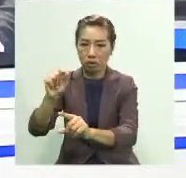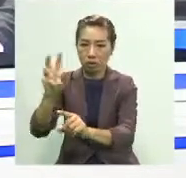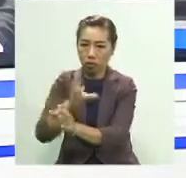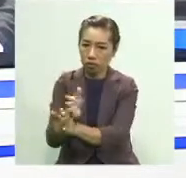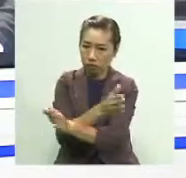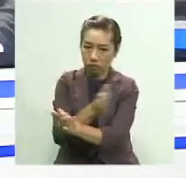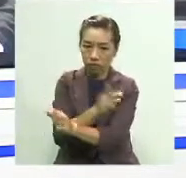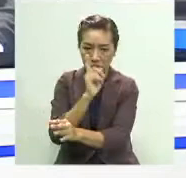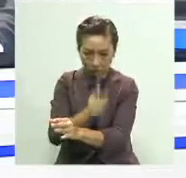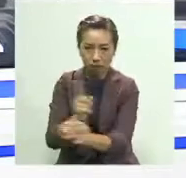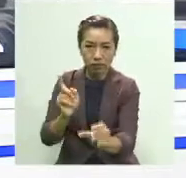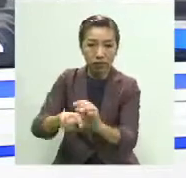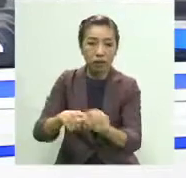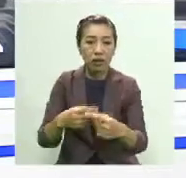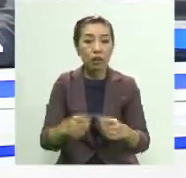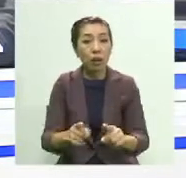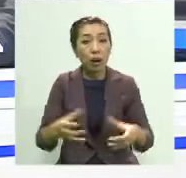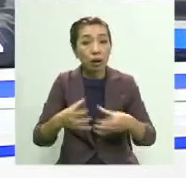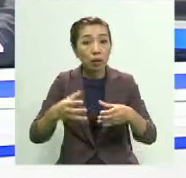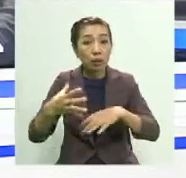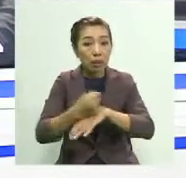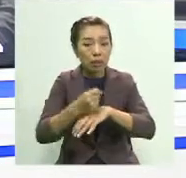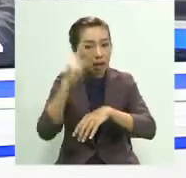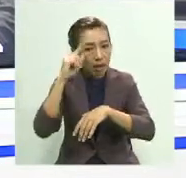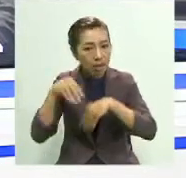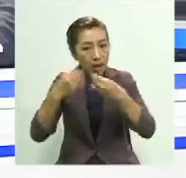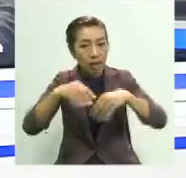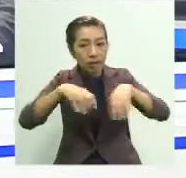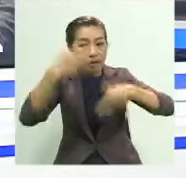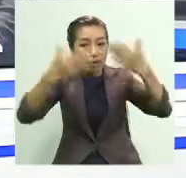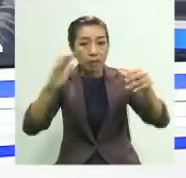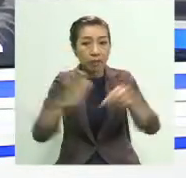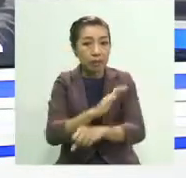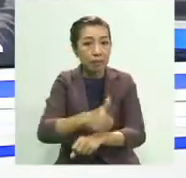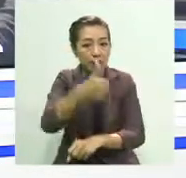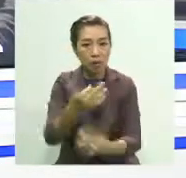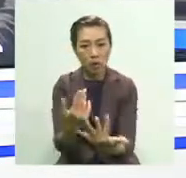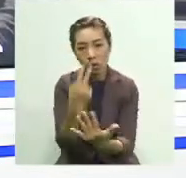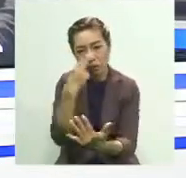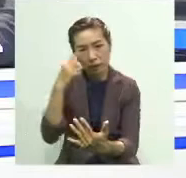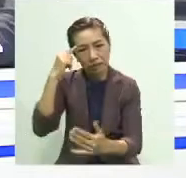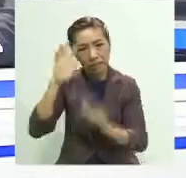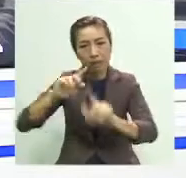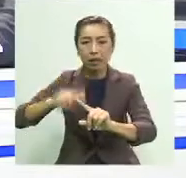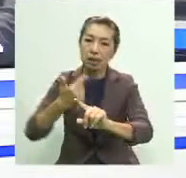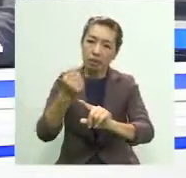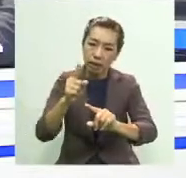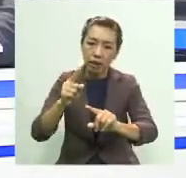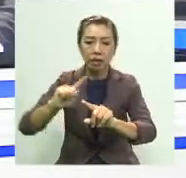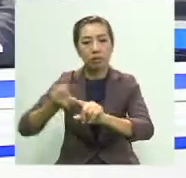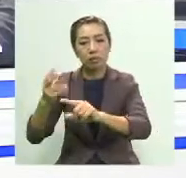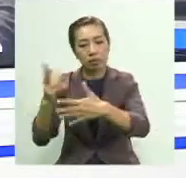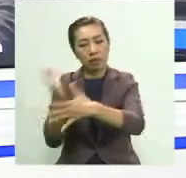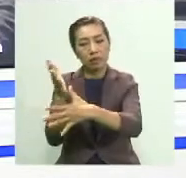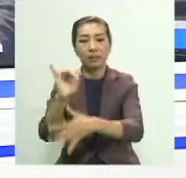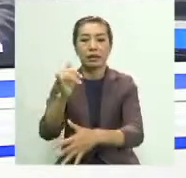ล็อกการเมืองนะครับนายกรัฐมนตรีให้ความคืบหน้าว่าจะพิจารณาถึงความเหมาะสมนะครับว่าจะเป็นช่วงเดือนพฤศจิกายนหรือว่าต้นเดือนธัน